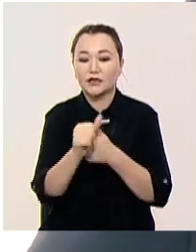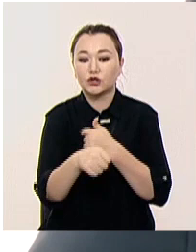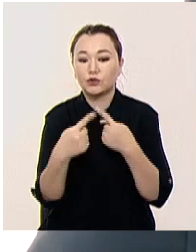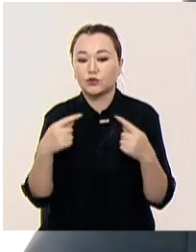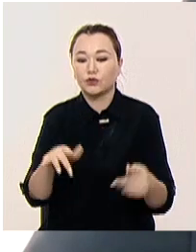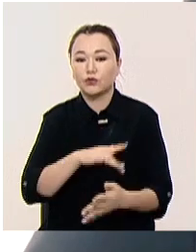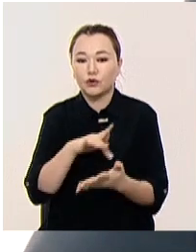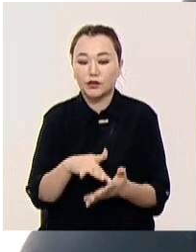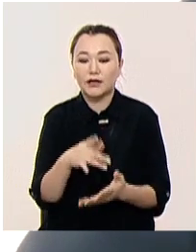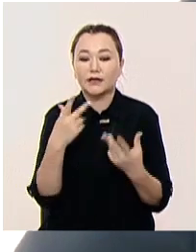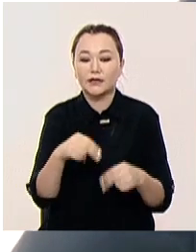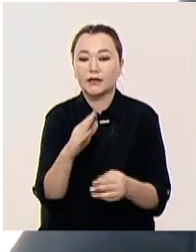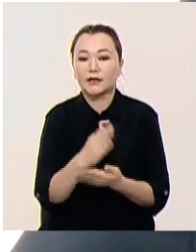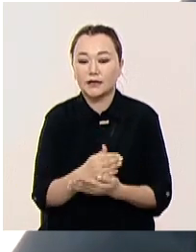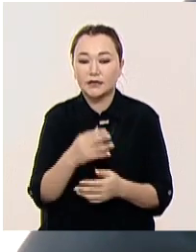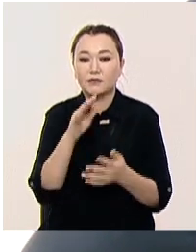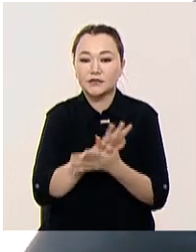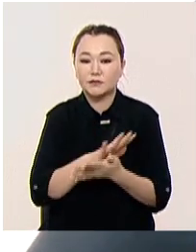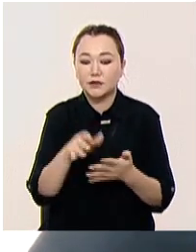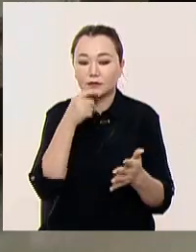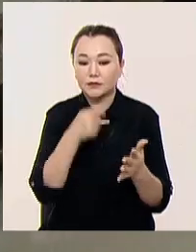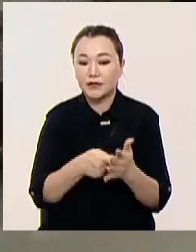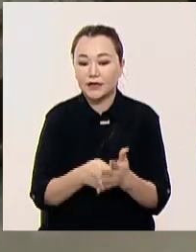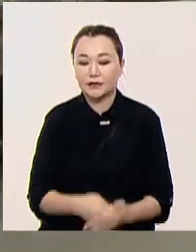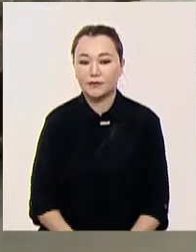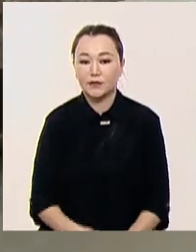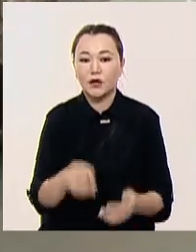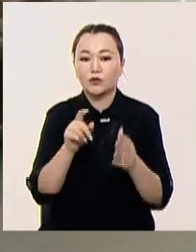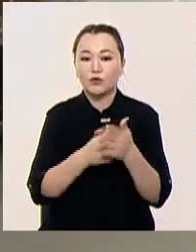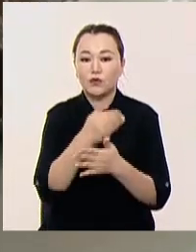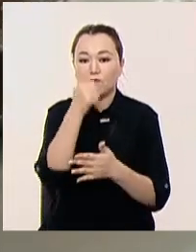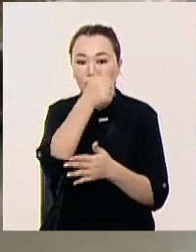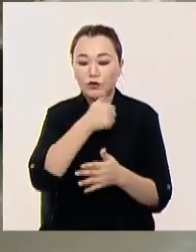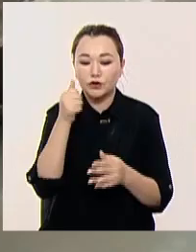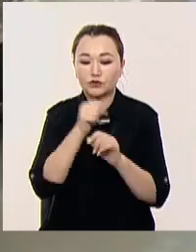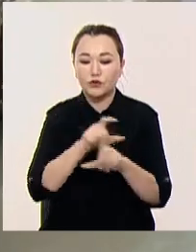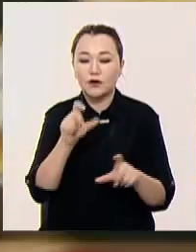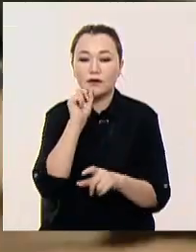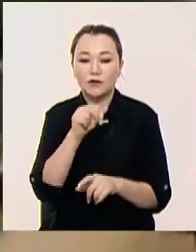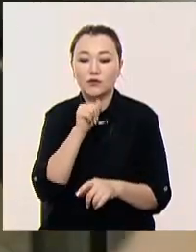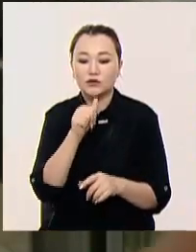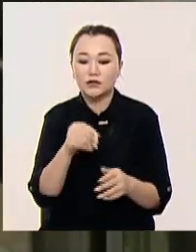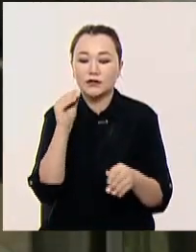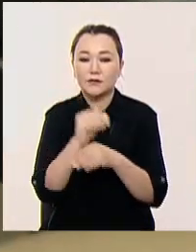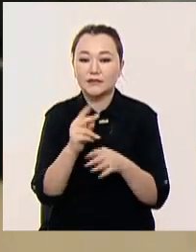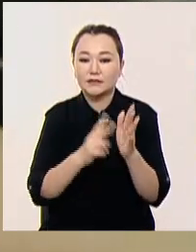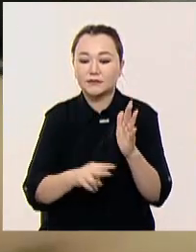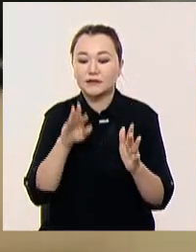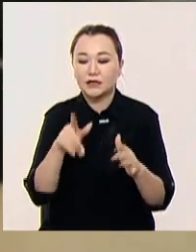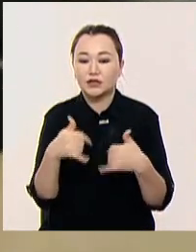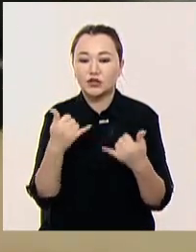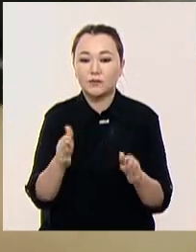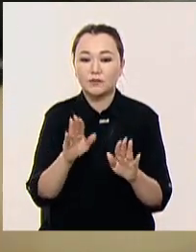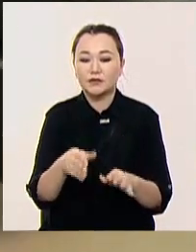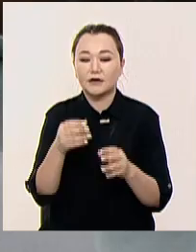других городах, где есть и бесплатное питание? С нового года школьный обед в Костанае подорожал на 70 тенге. Теперь